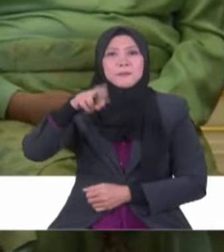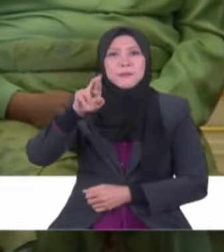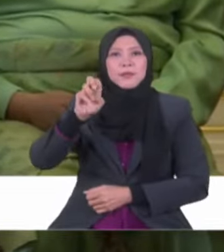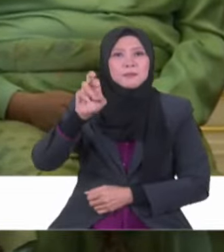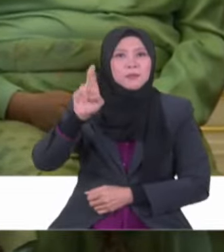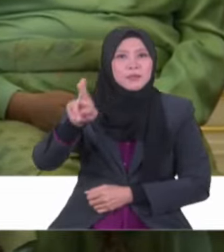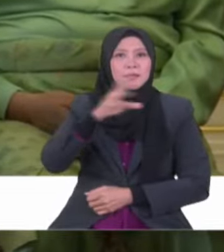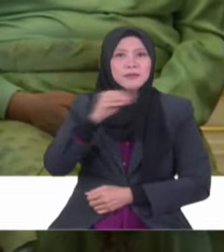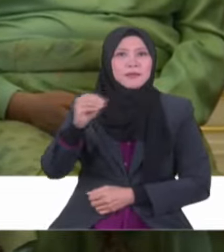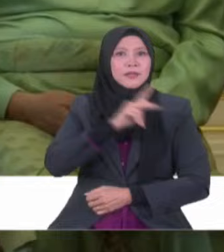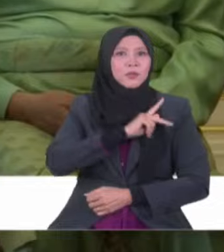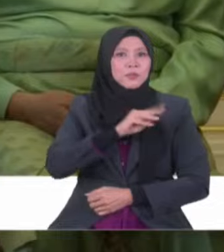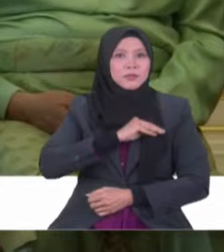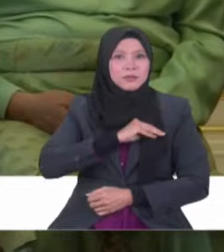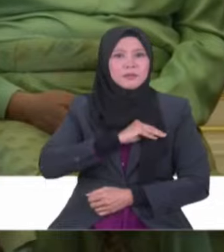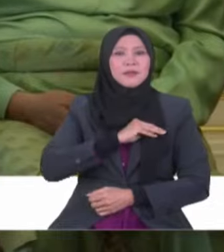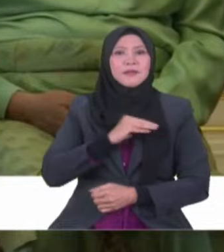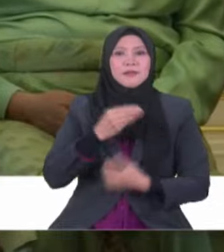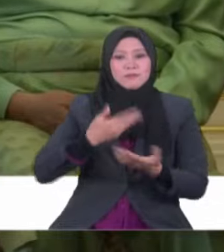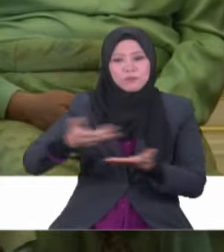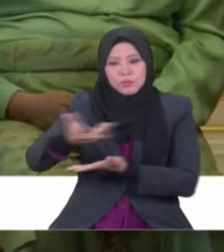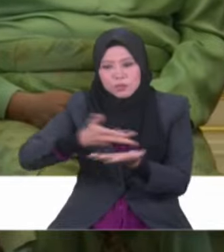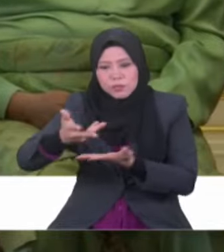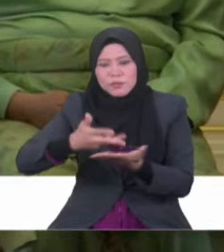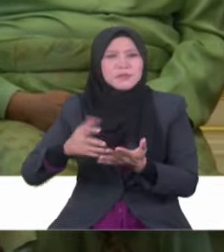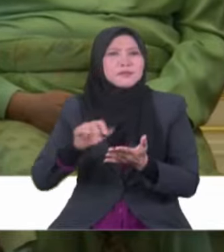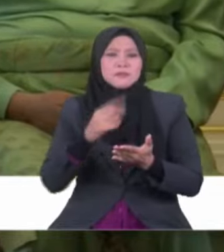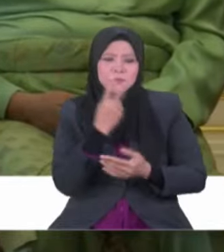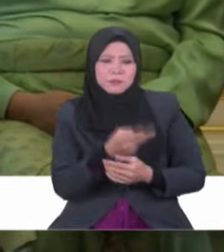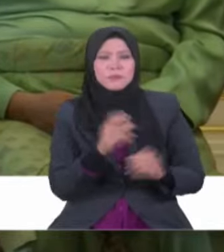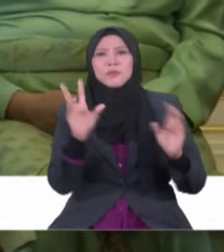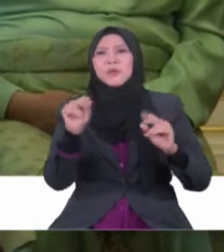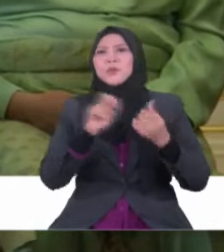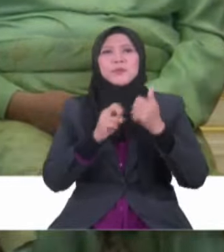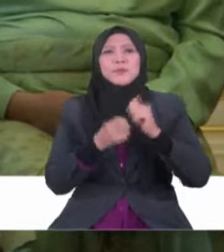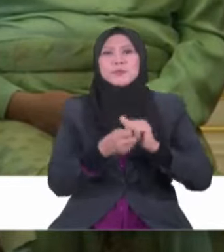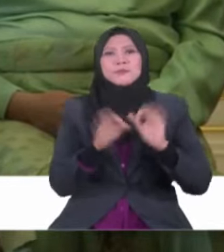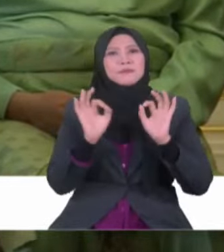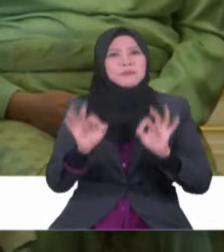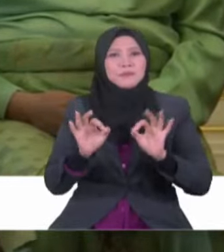bahawa ini bagi saya bukan jadi masalah. Tengok berapa